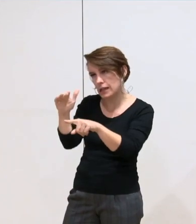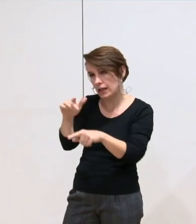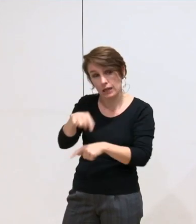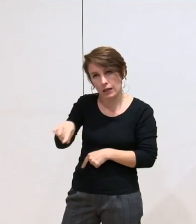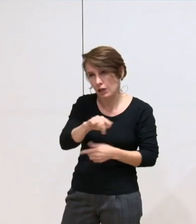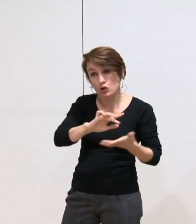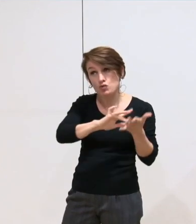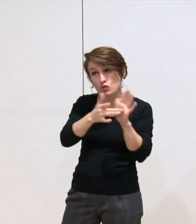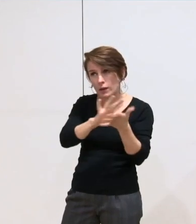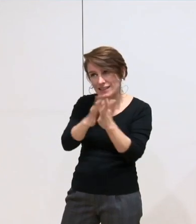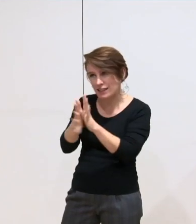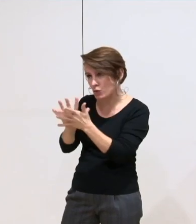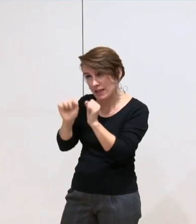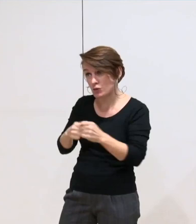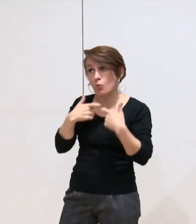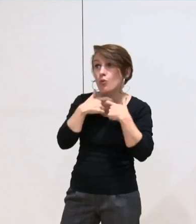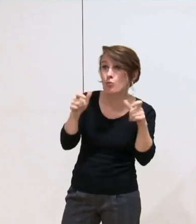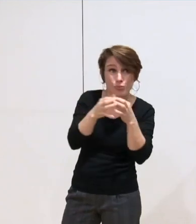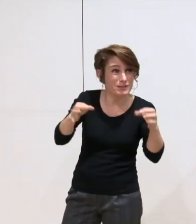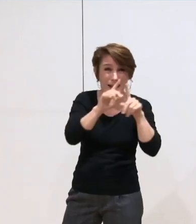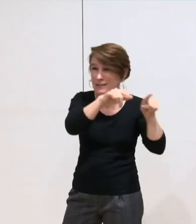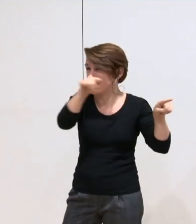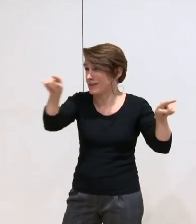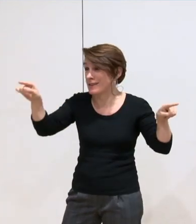les salles, mais il suffit d'en faire la demande.